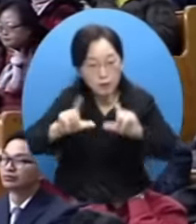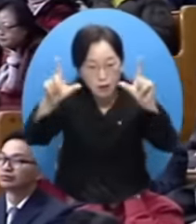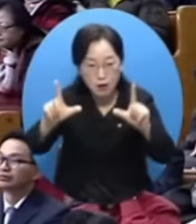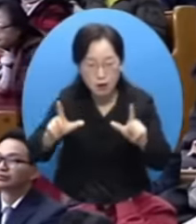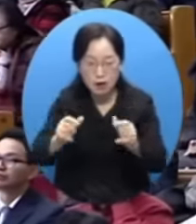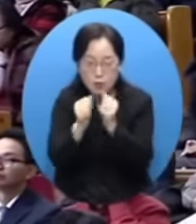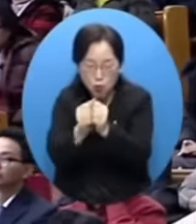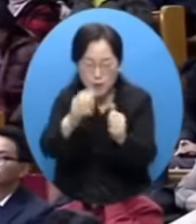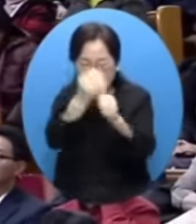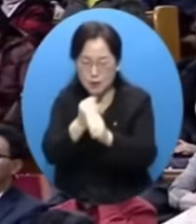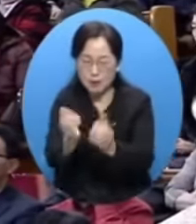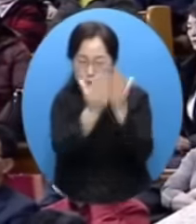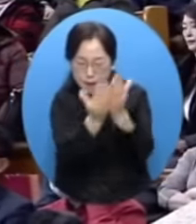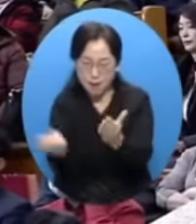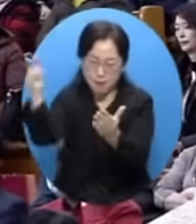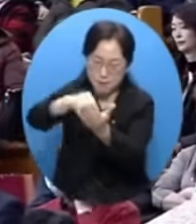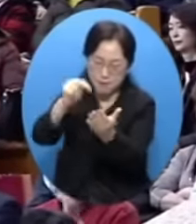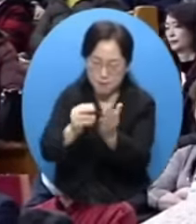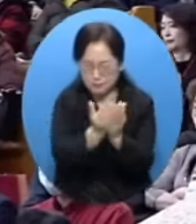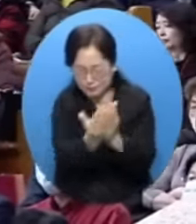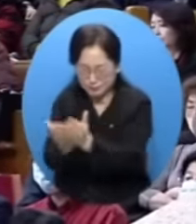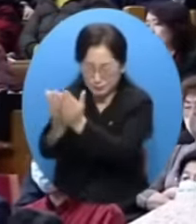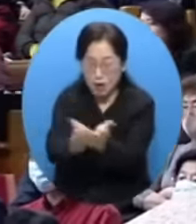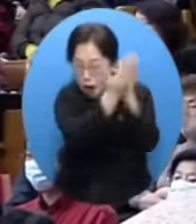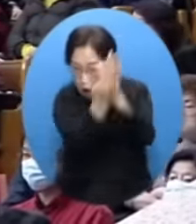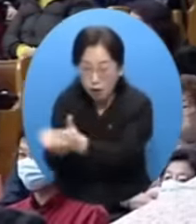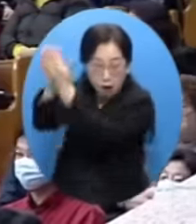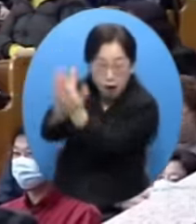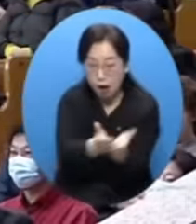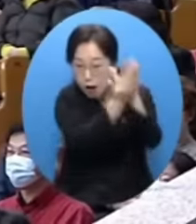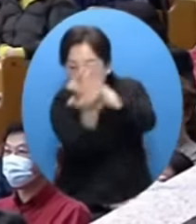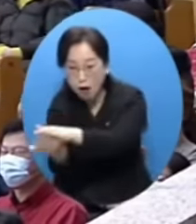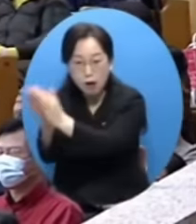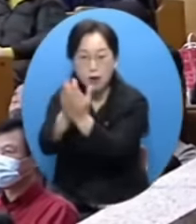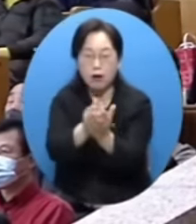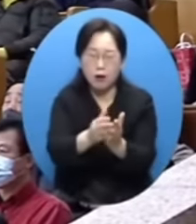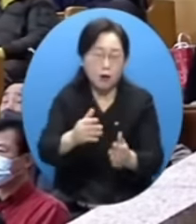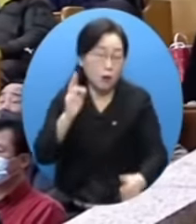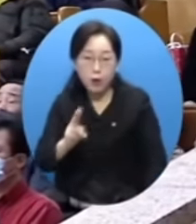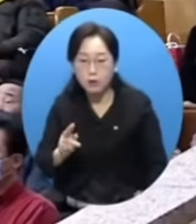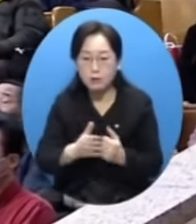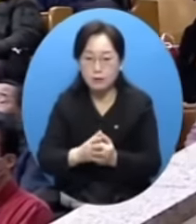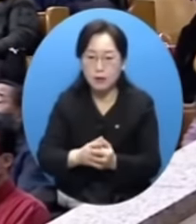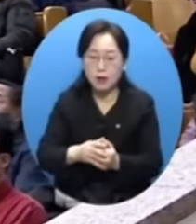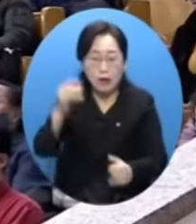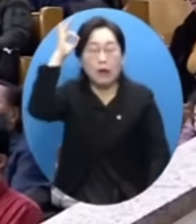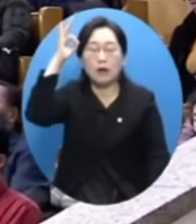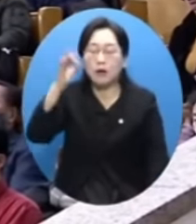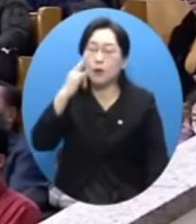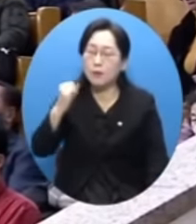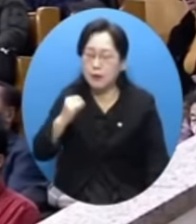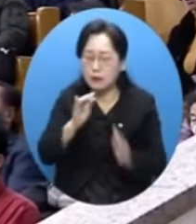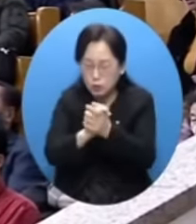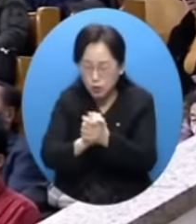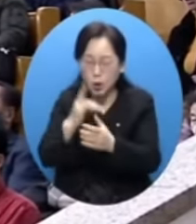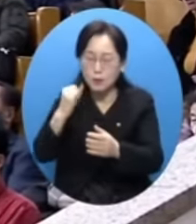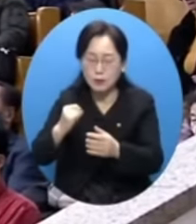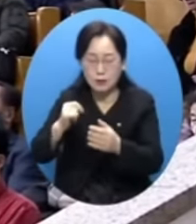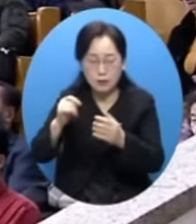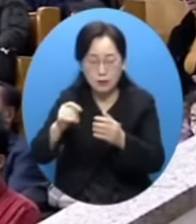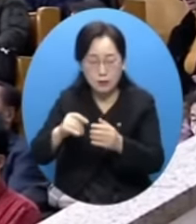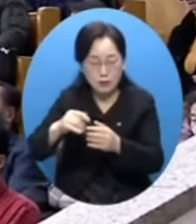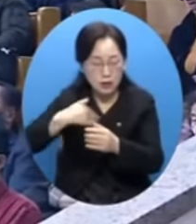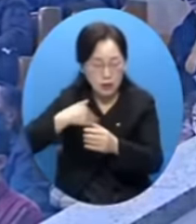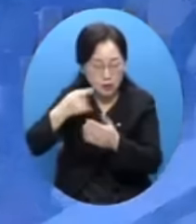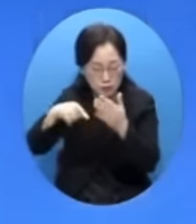막 뒤집어질 정도가 되었을 그때에 어머니 기도가 떠올랐습니다. 어머니가 어린 시절 자기로서 기도해 준 기도가